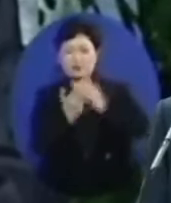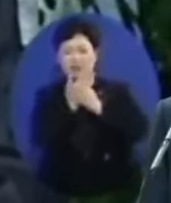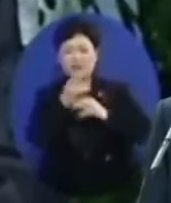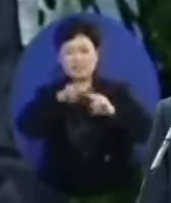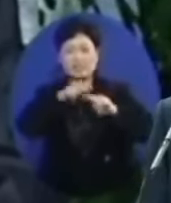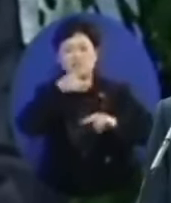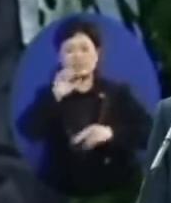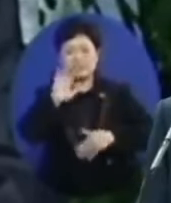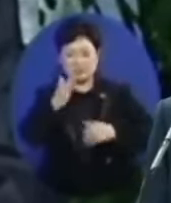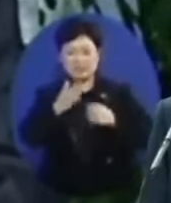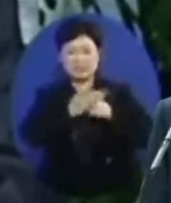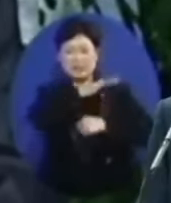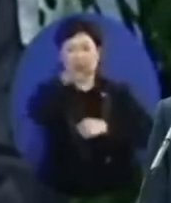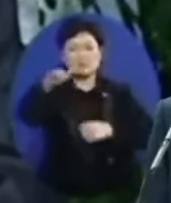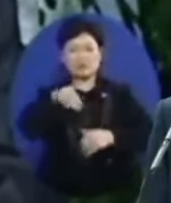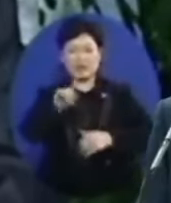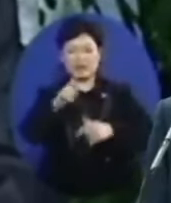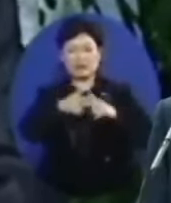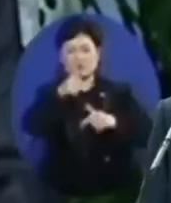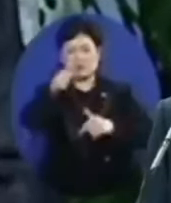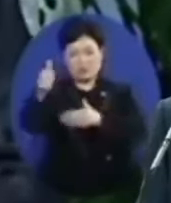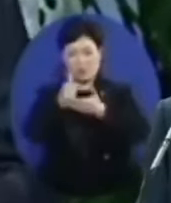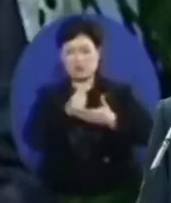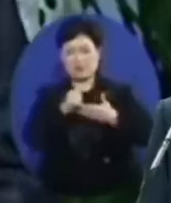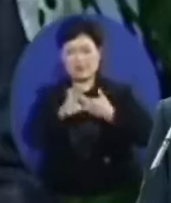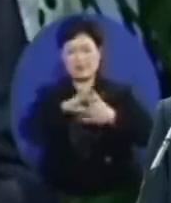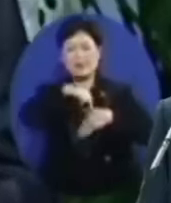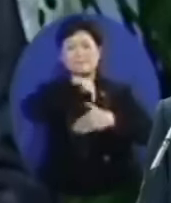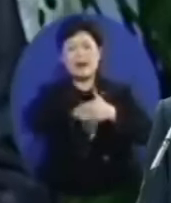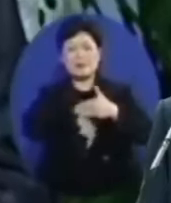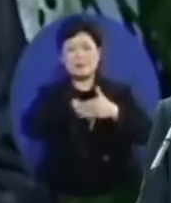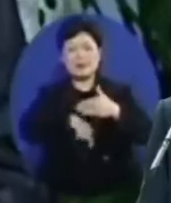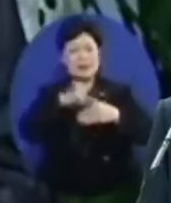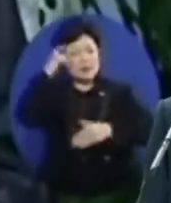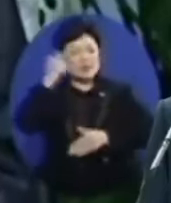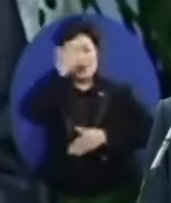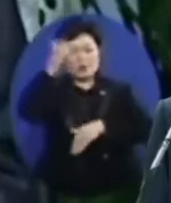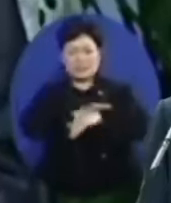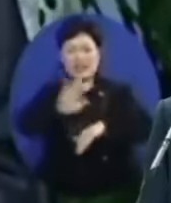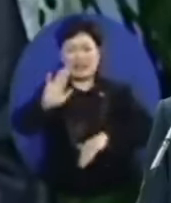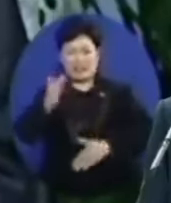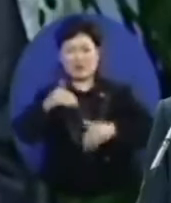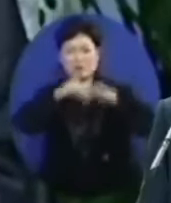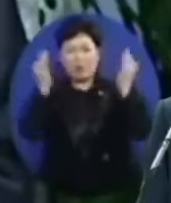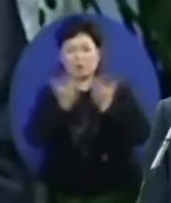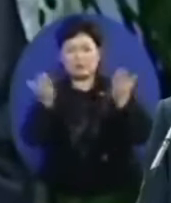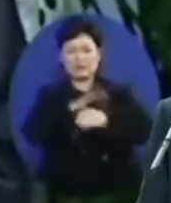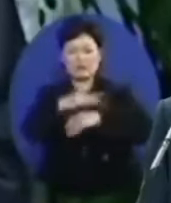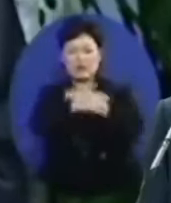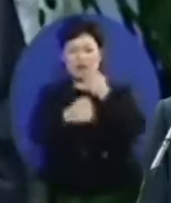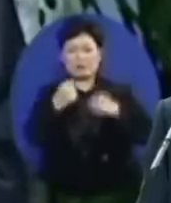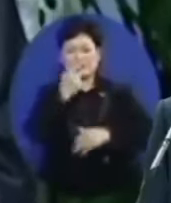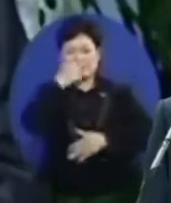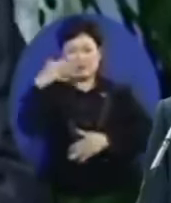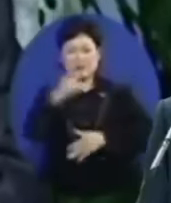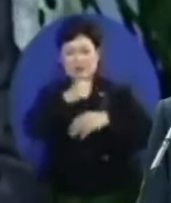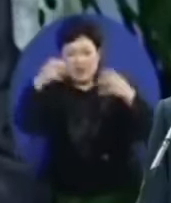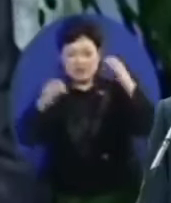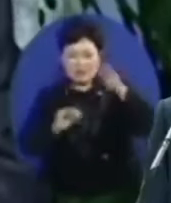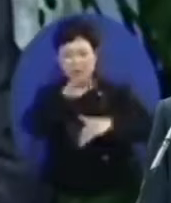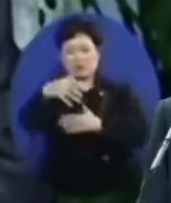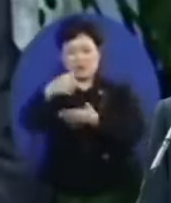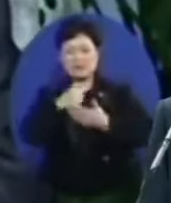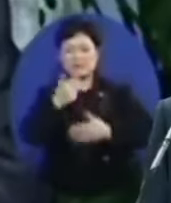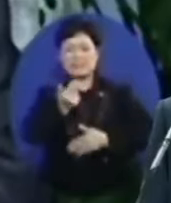샘물이 되어서 우리가 그 예수님을 모시면 마음에 영혼이 잘되고 범사에 잘되며 강건하고 생명할 때 넘치게 얻는